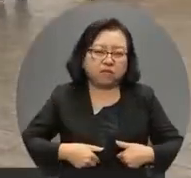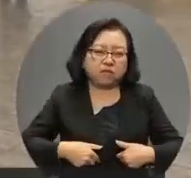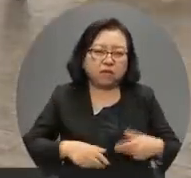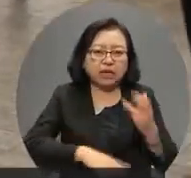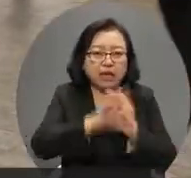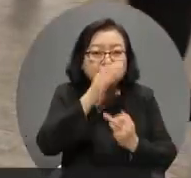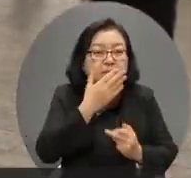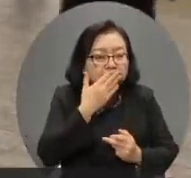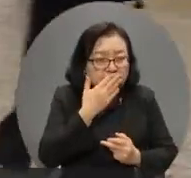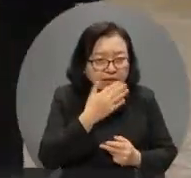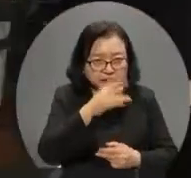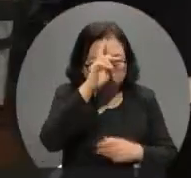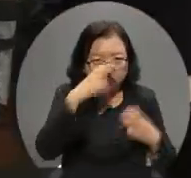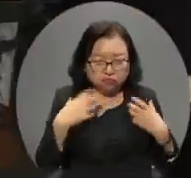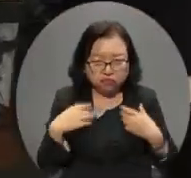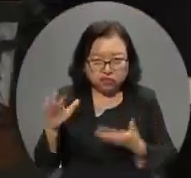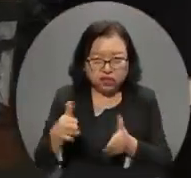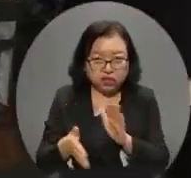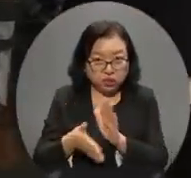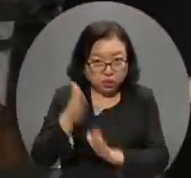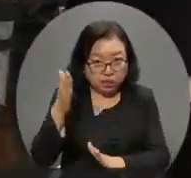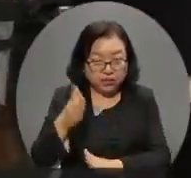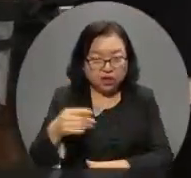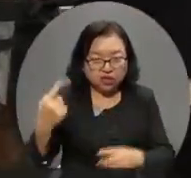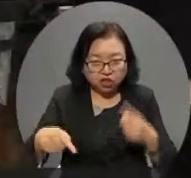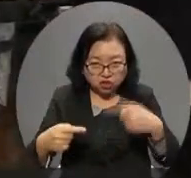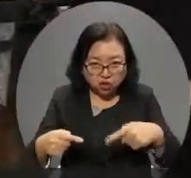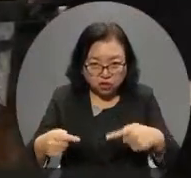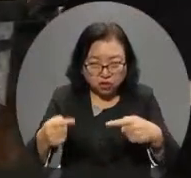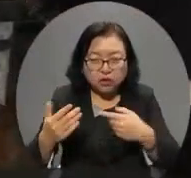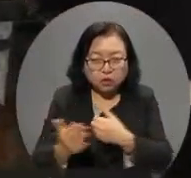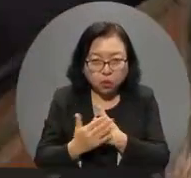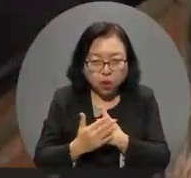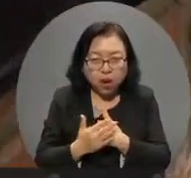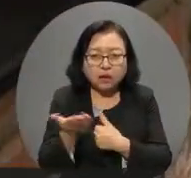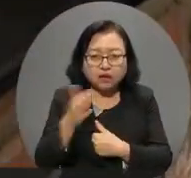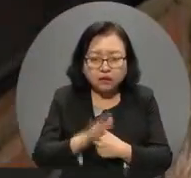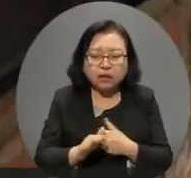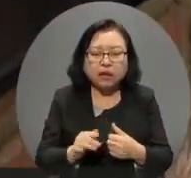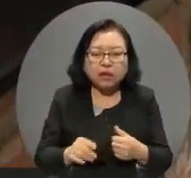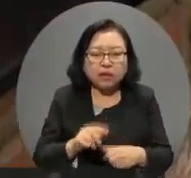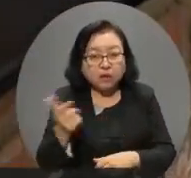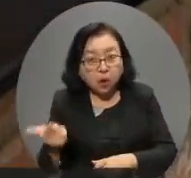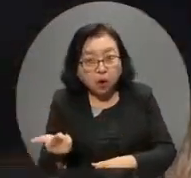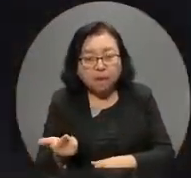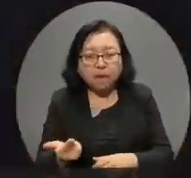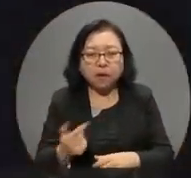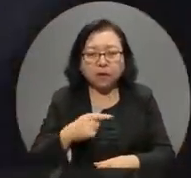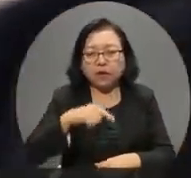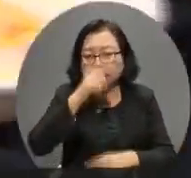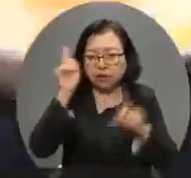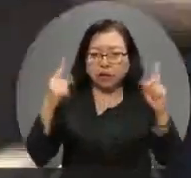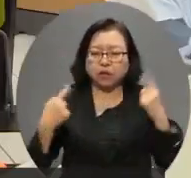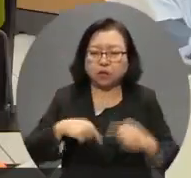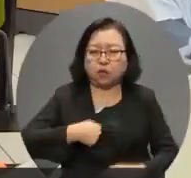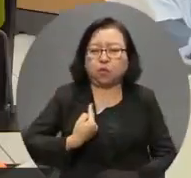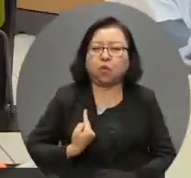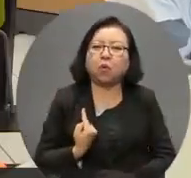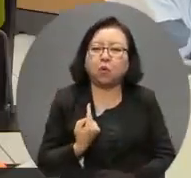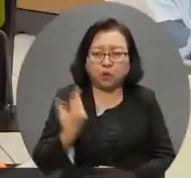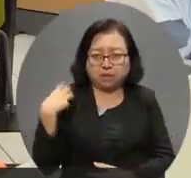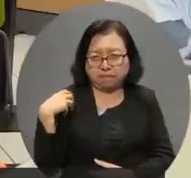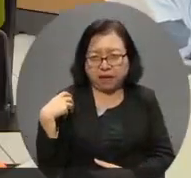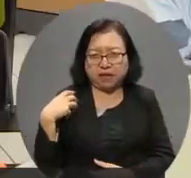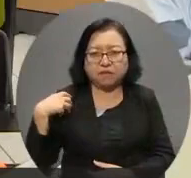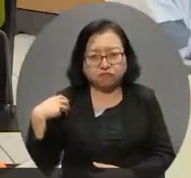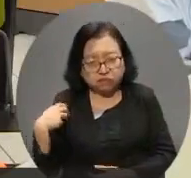정부와 지자체가 1,000원씩 보태지만 저녁 밥값은 외부 지원이 없어 대학의 재정 부담이 2배 이상 늘어납니다.